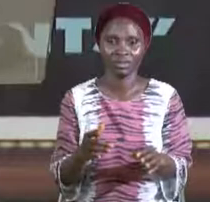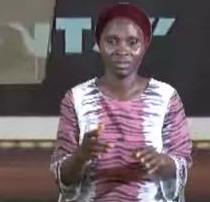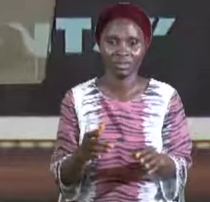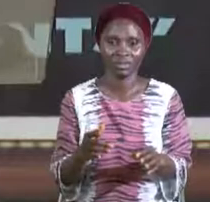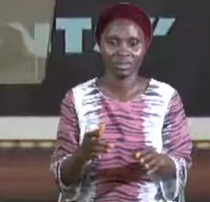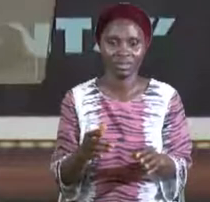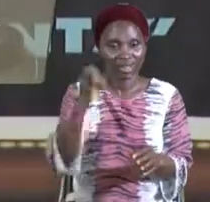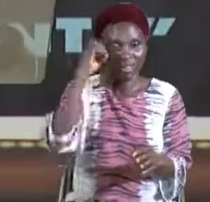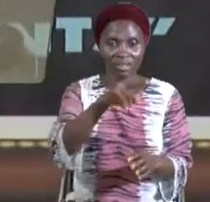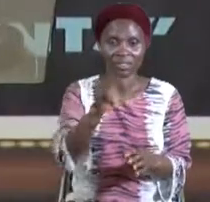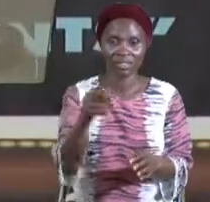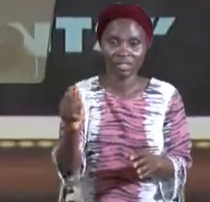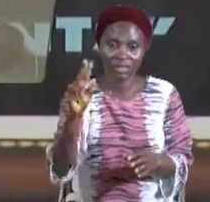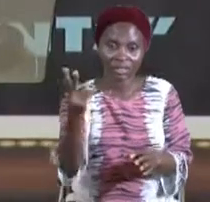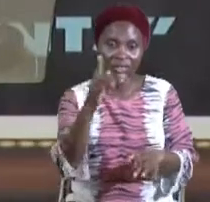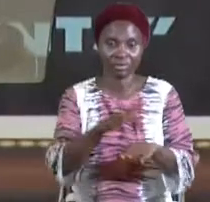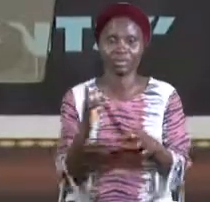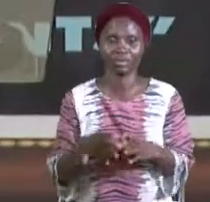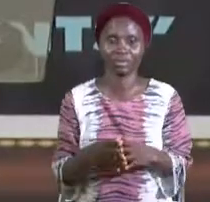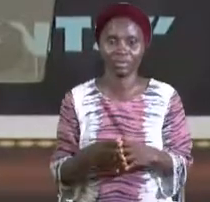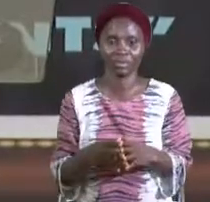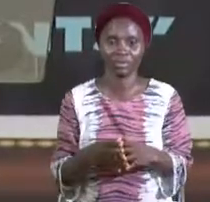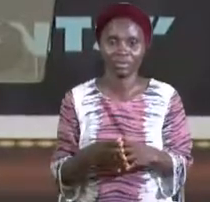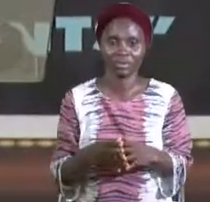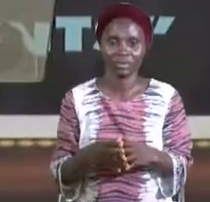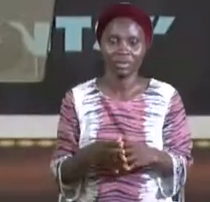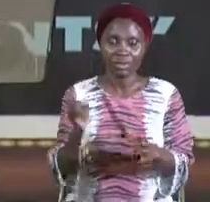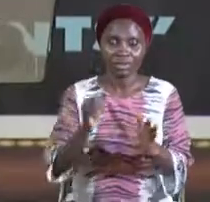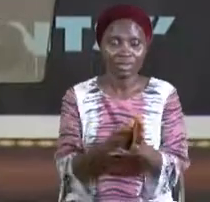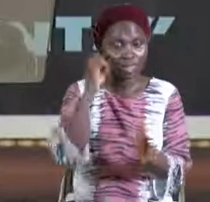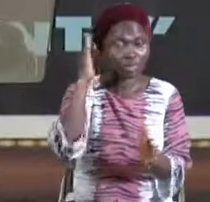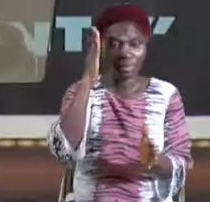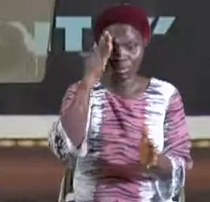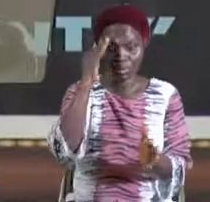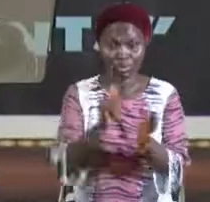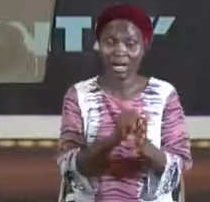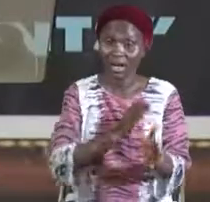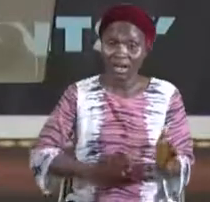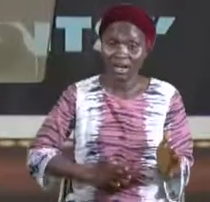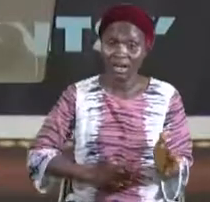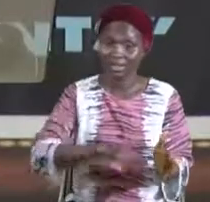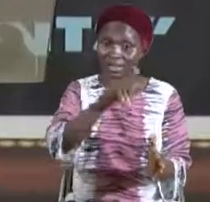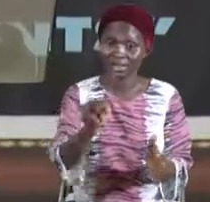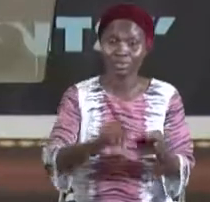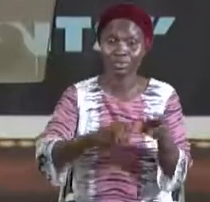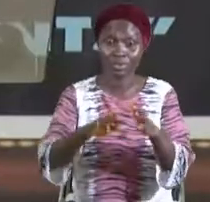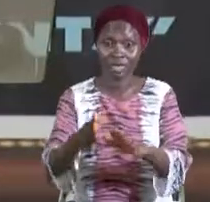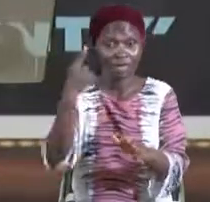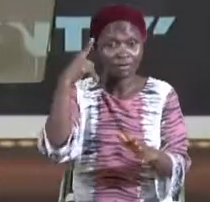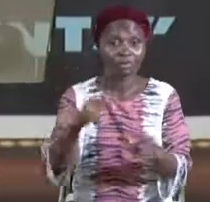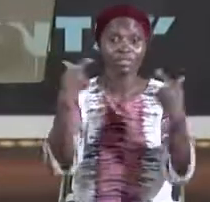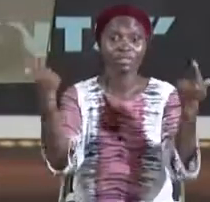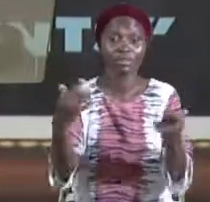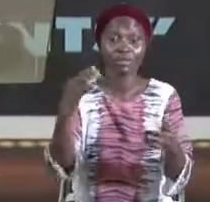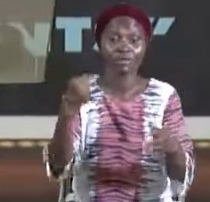avait besoin d'une seconde touche afin qu'il puisse comprendre que Christ doit mourir pour les péchés de